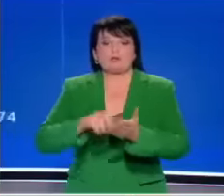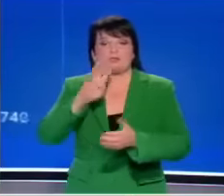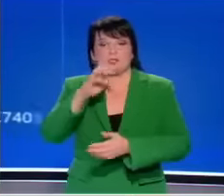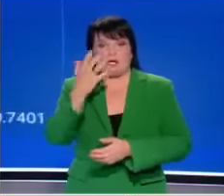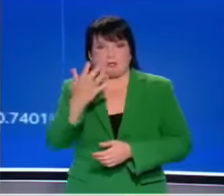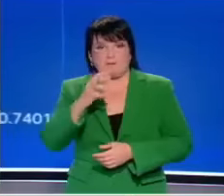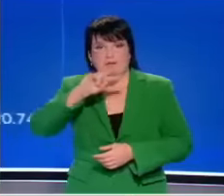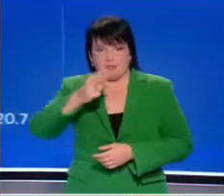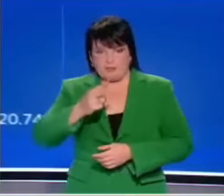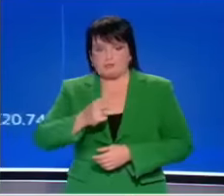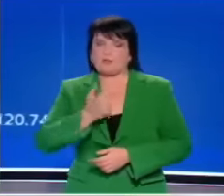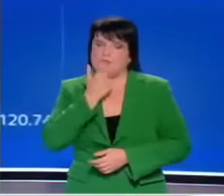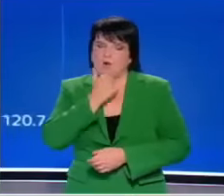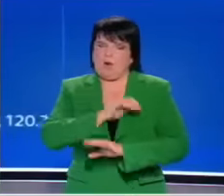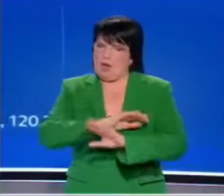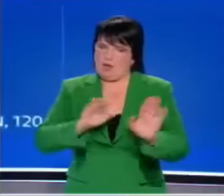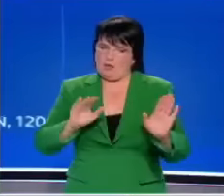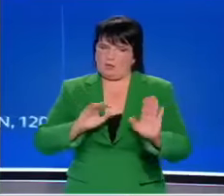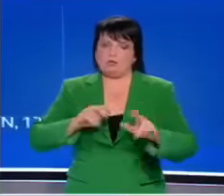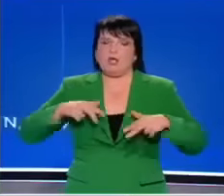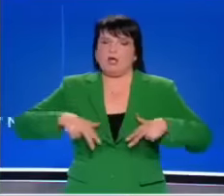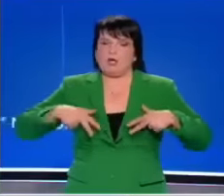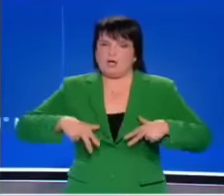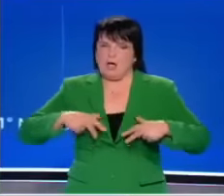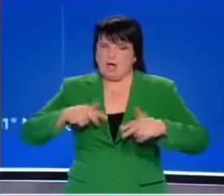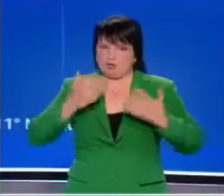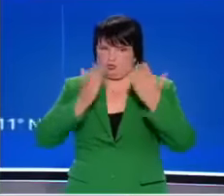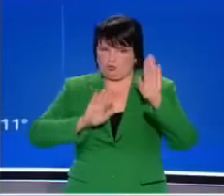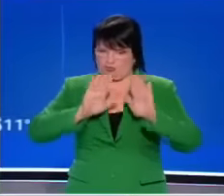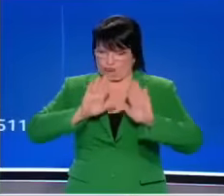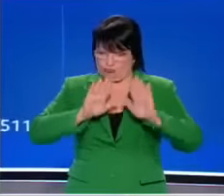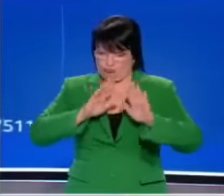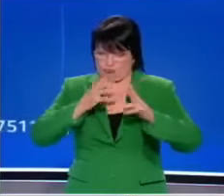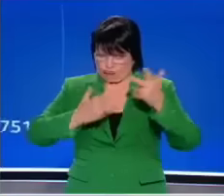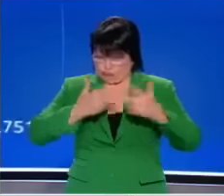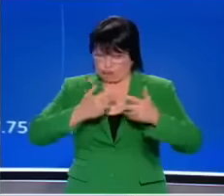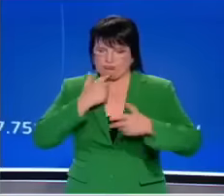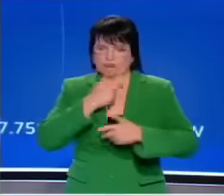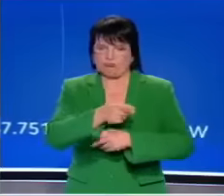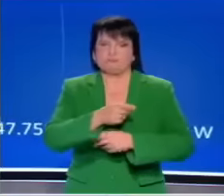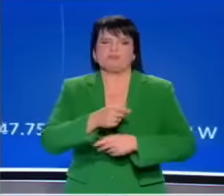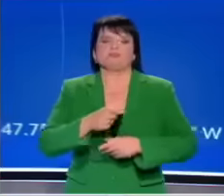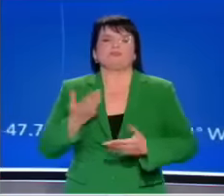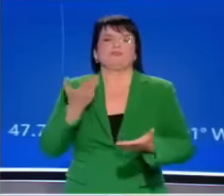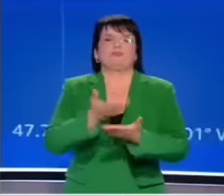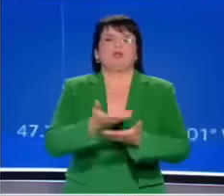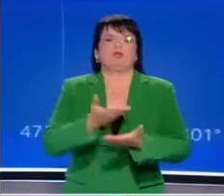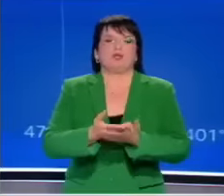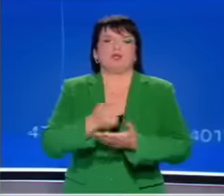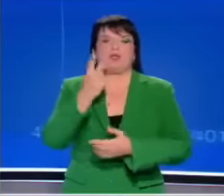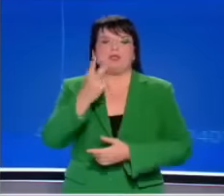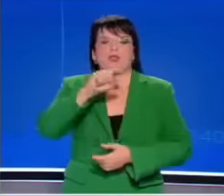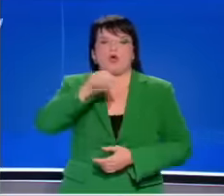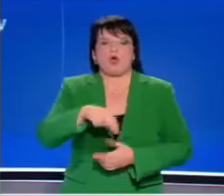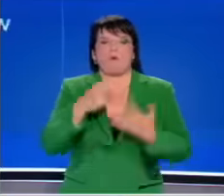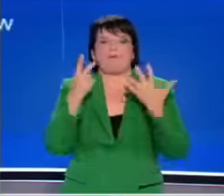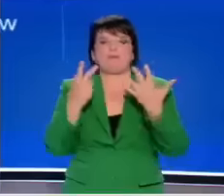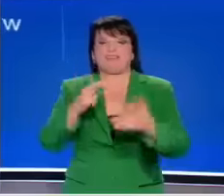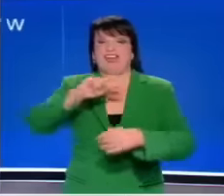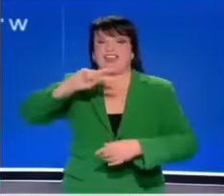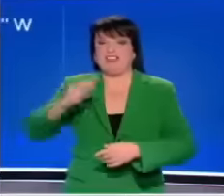45 δις δεν ισχύει το γενικό λογιστήριο του κράτους είπε για την ακρίβεια τις προτάσεις που έχουμε καταθέσει ότι κοστίζουν 2,7